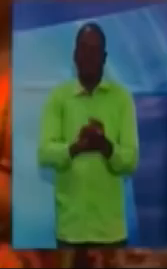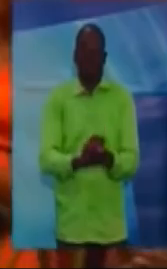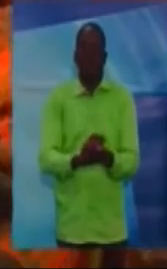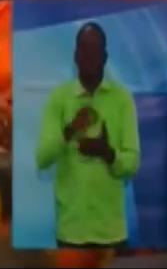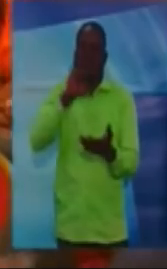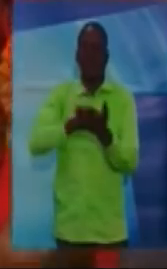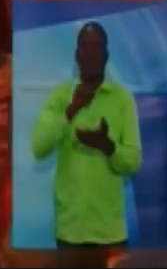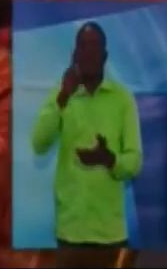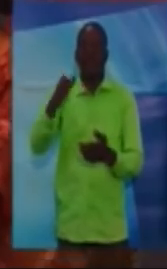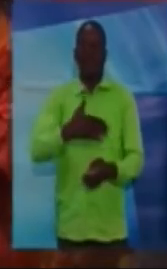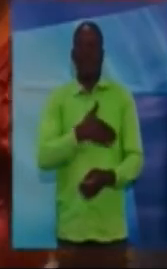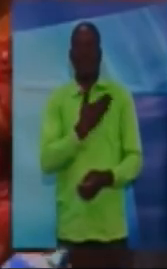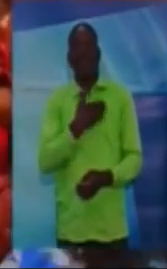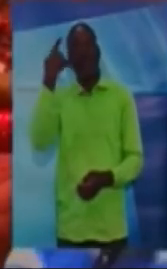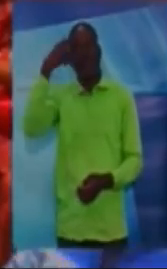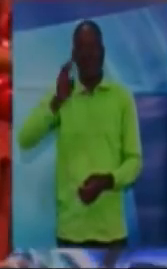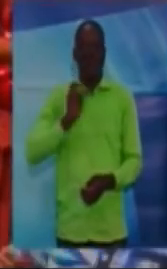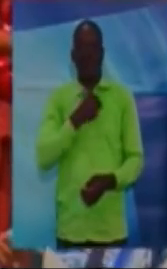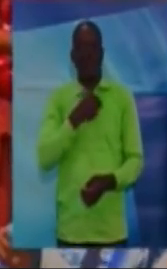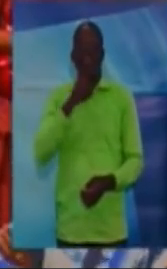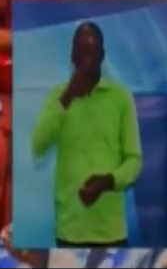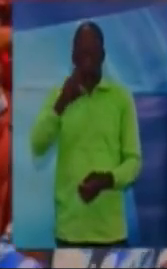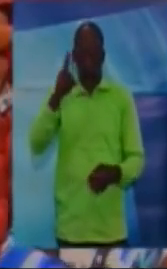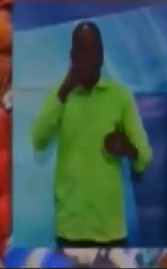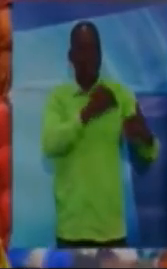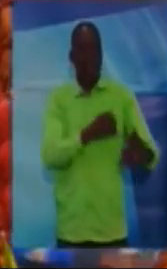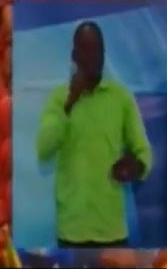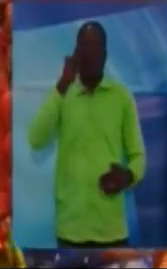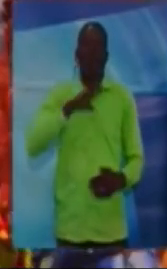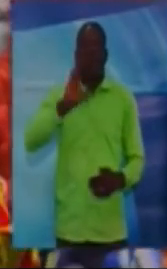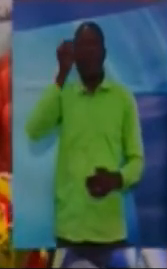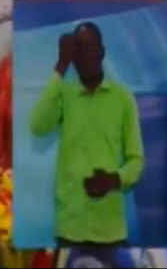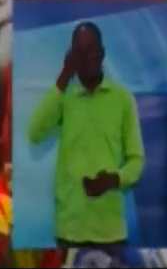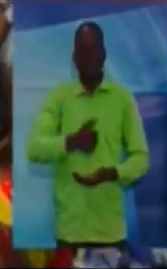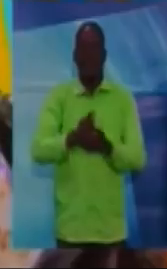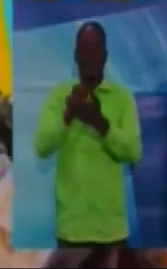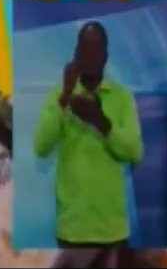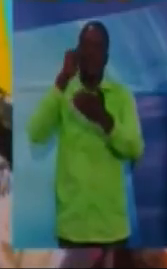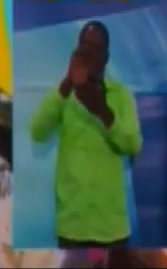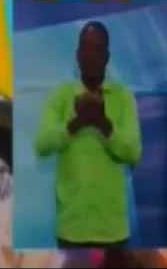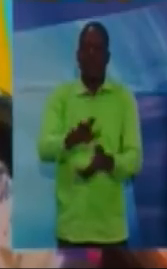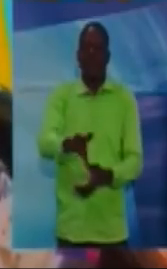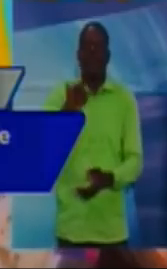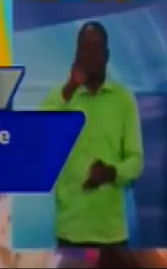donc une joie pour nous d'être à côté de Madame la ministre pour aider ces femmes-là à